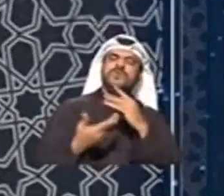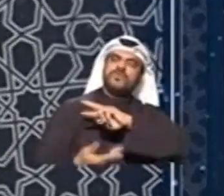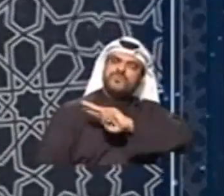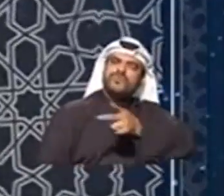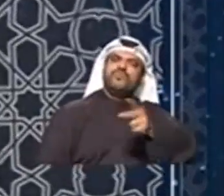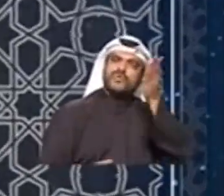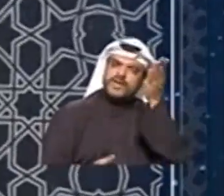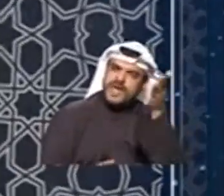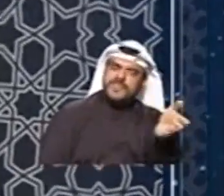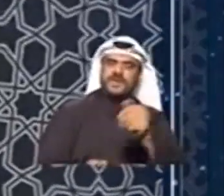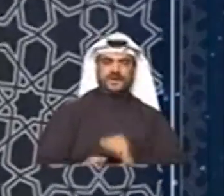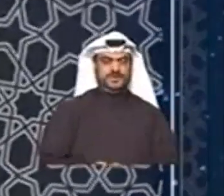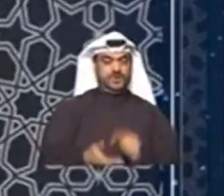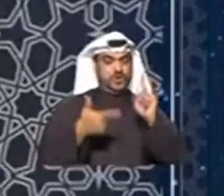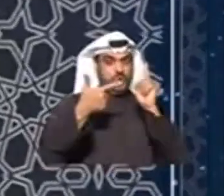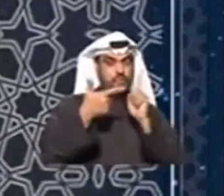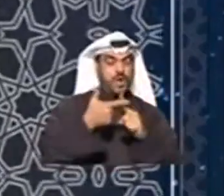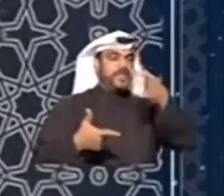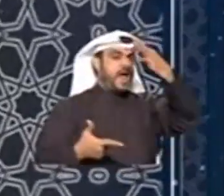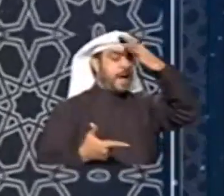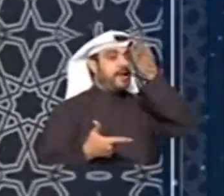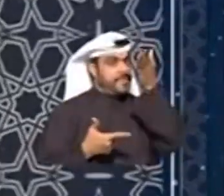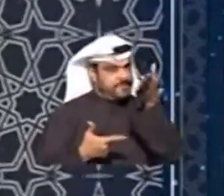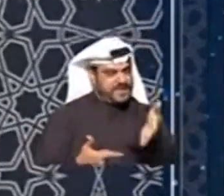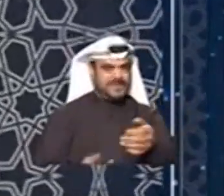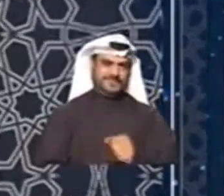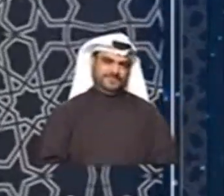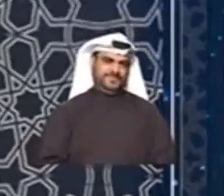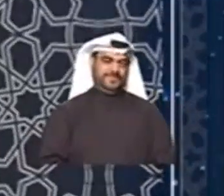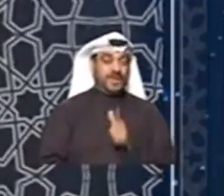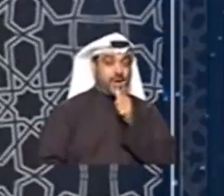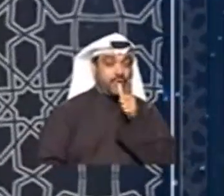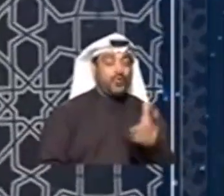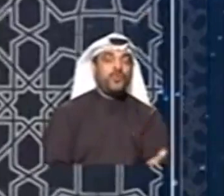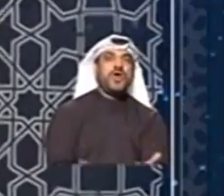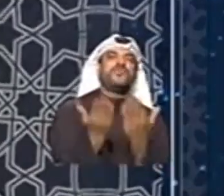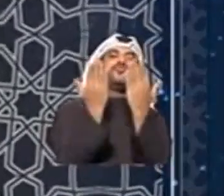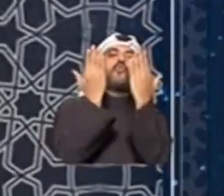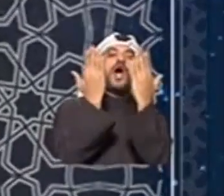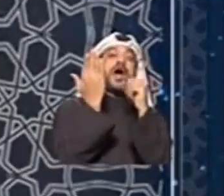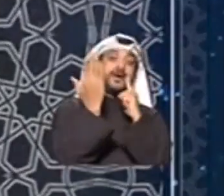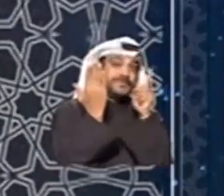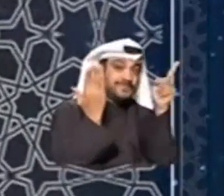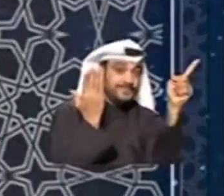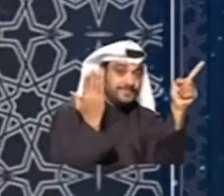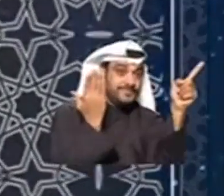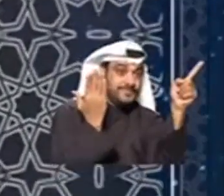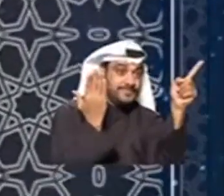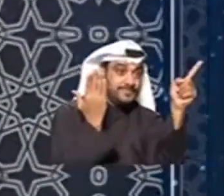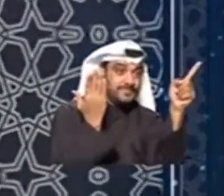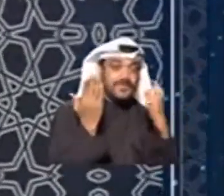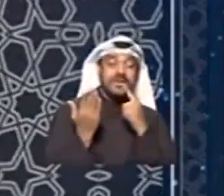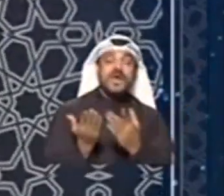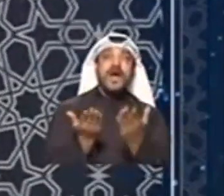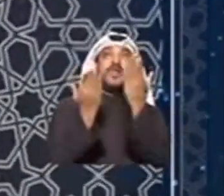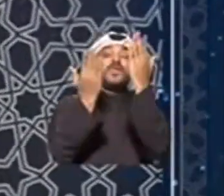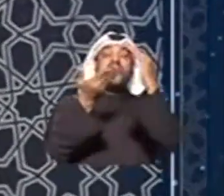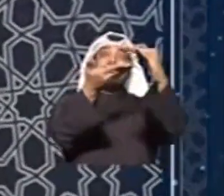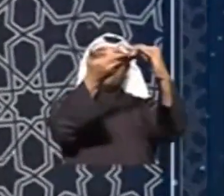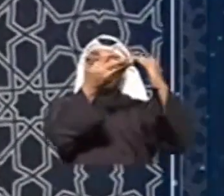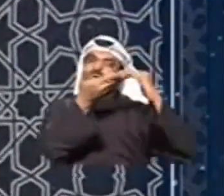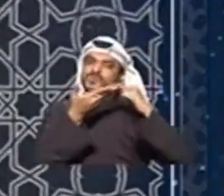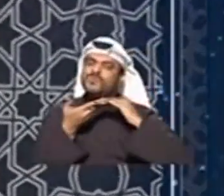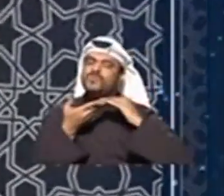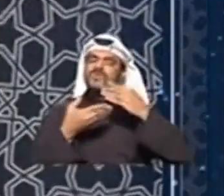كثيرة ومنها الأمراض، وكان يدعو بهذا الدعاء: اللهم إني أعوذ بك